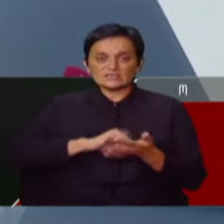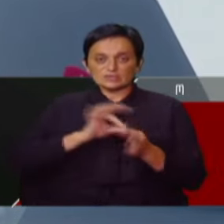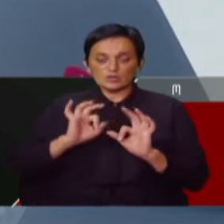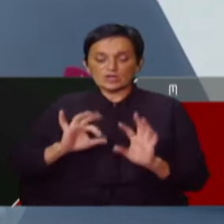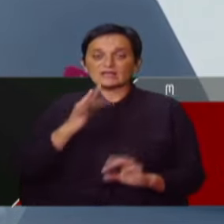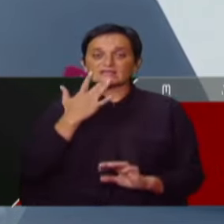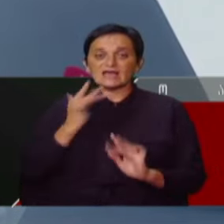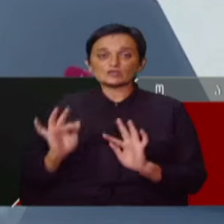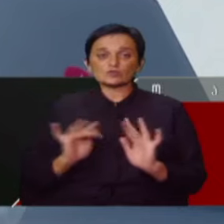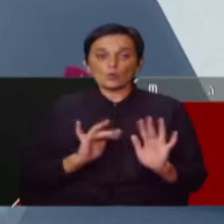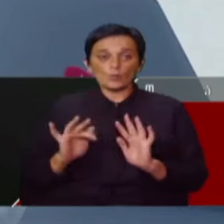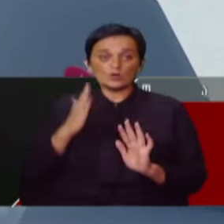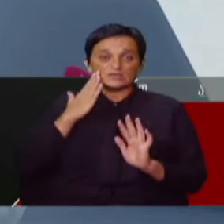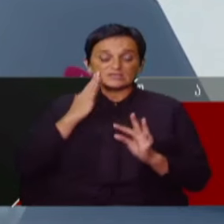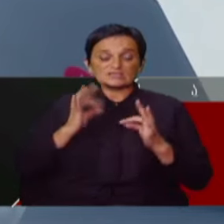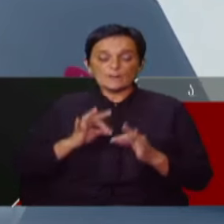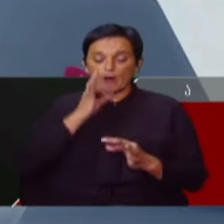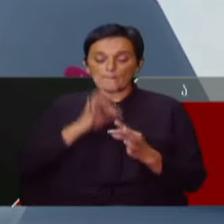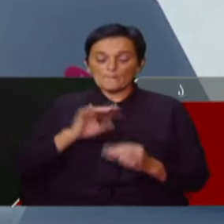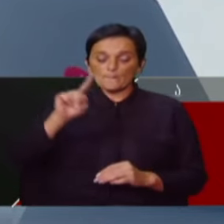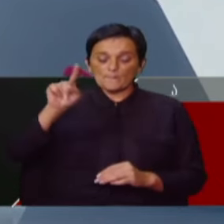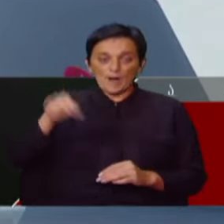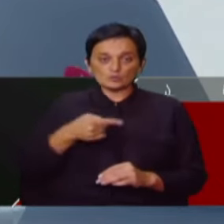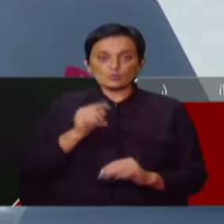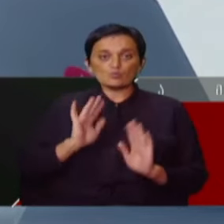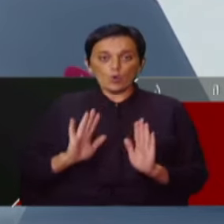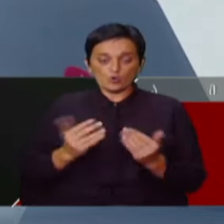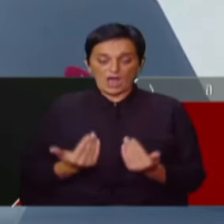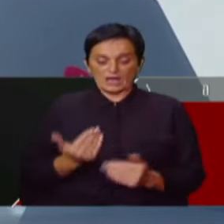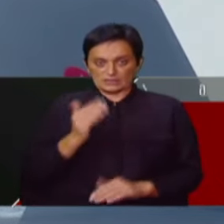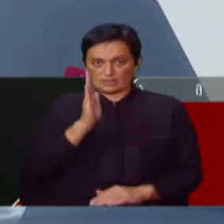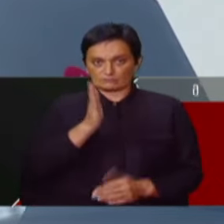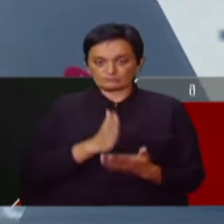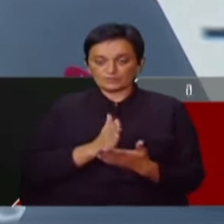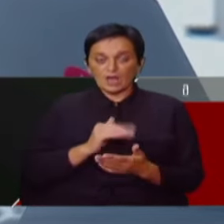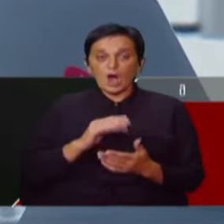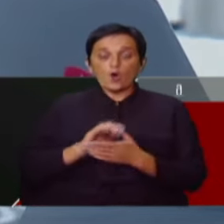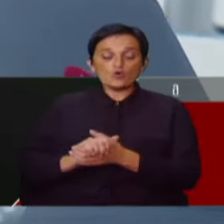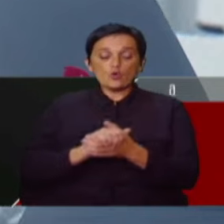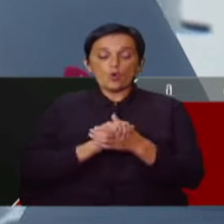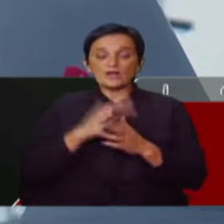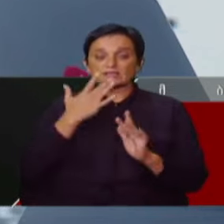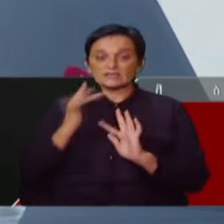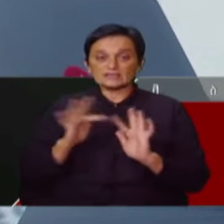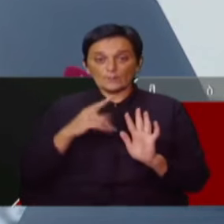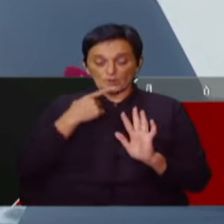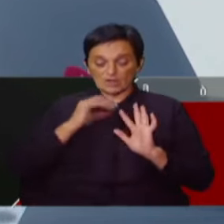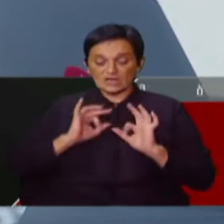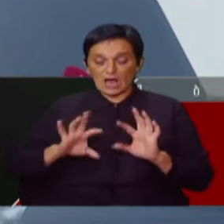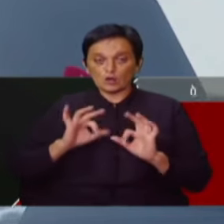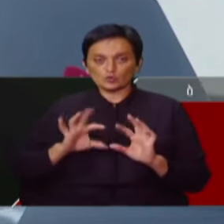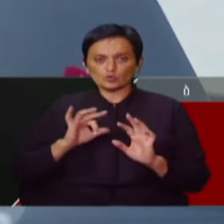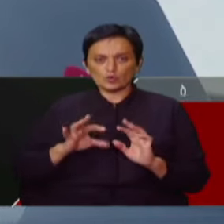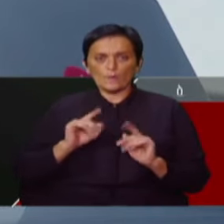გამოც ნაციონალური მოძრაობის სამართლებრივი პასუხისმგებლობის დაყენებას მხოლოდ ახლა აპირებს. კოლექტიურ ნაციონალურ მოძრაობად გამოცხადებულ